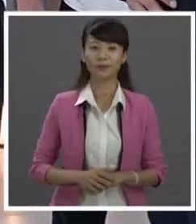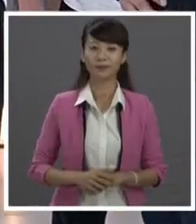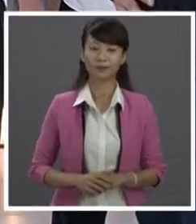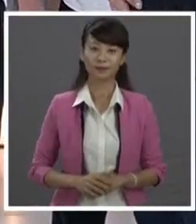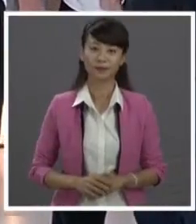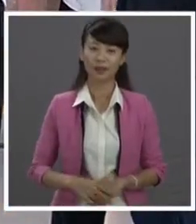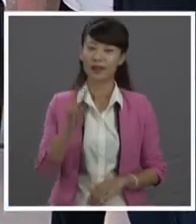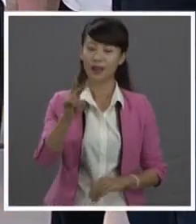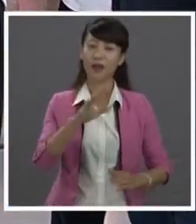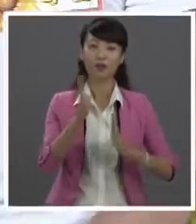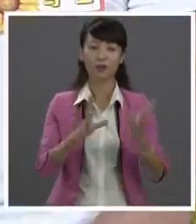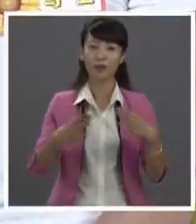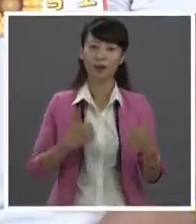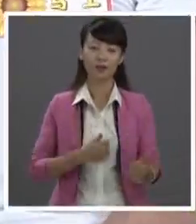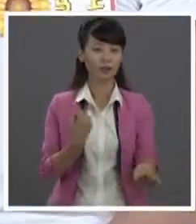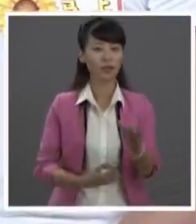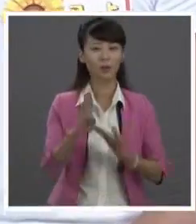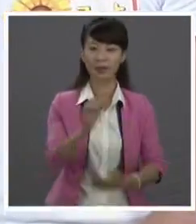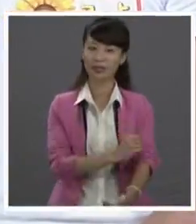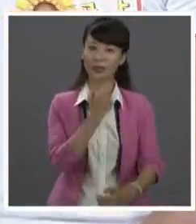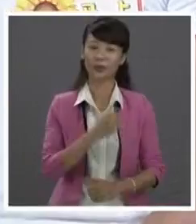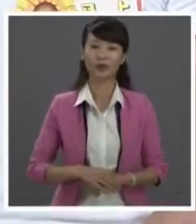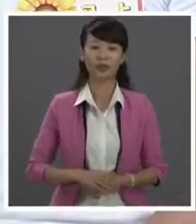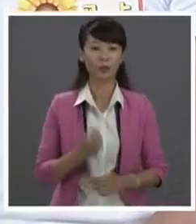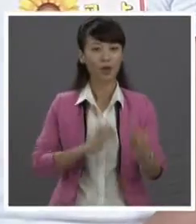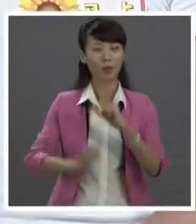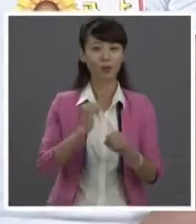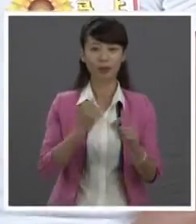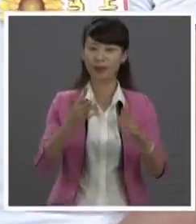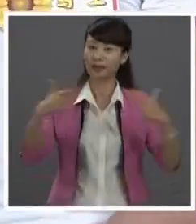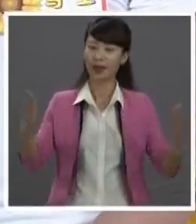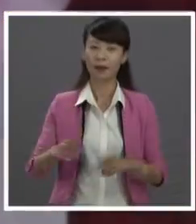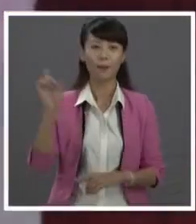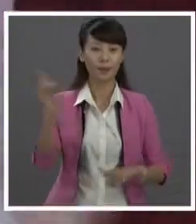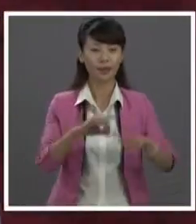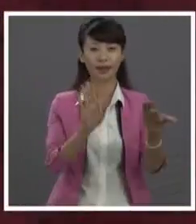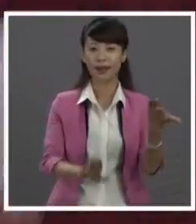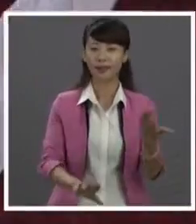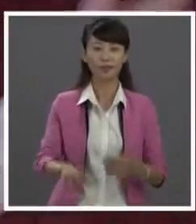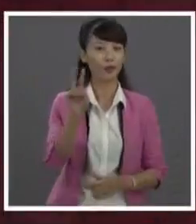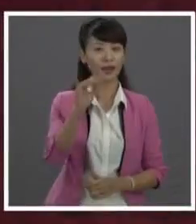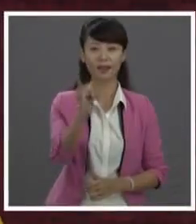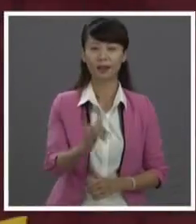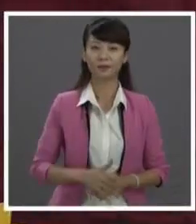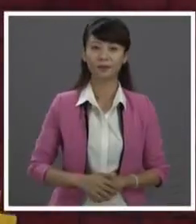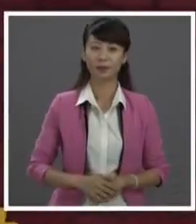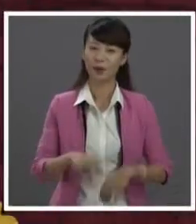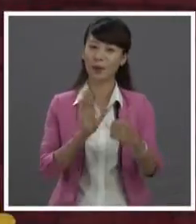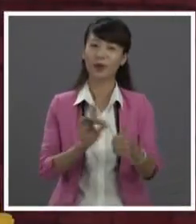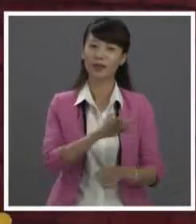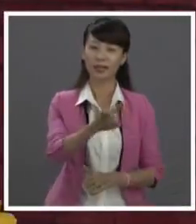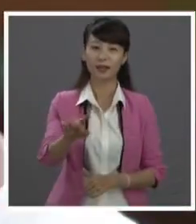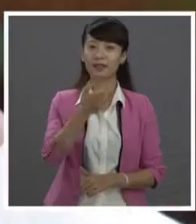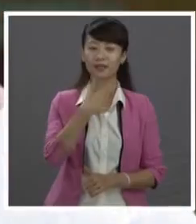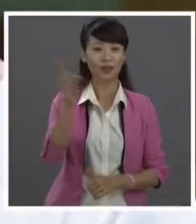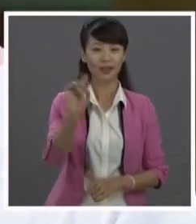就看手语老师特别的辛苦，嗯，因为他们的动作要特别的幅度大， 是 要每个孩子都能够 看见。 我们问他们一下，喜欢哪个主持